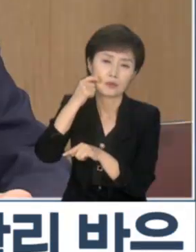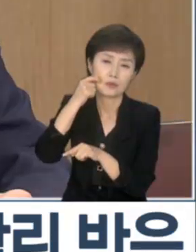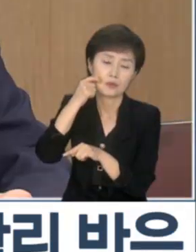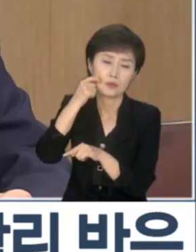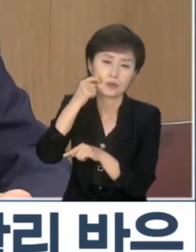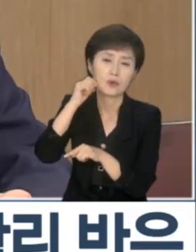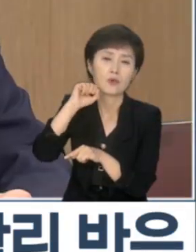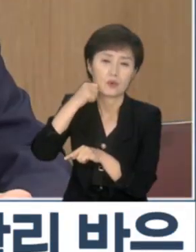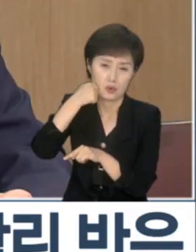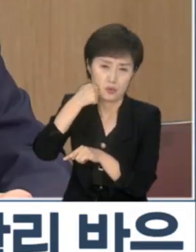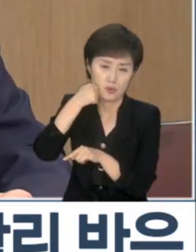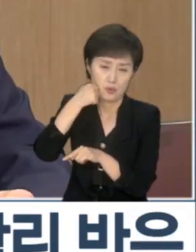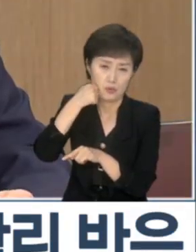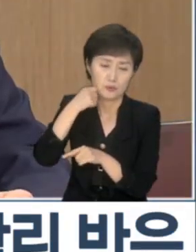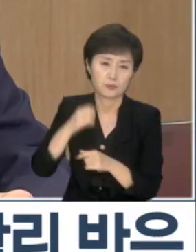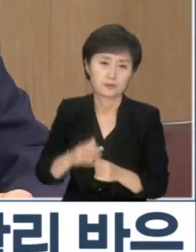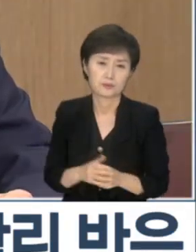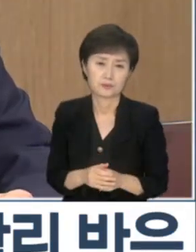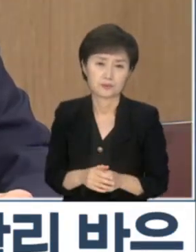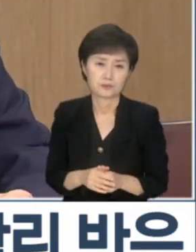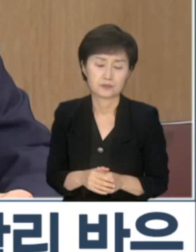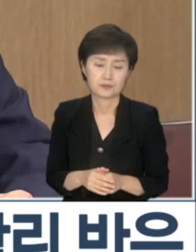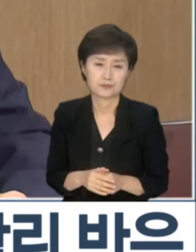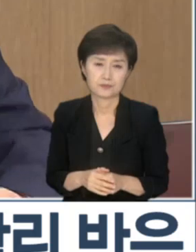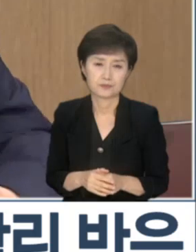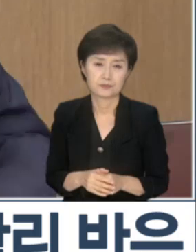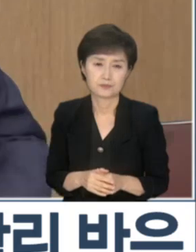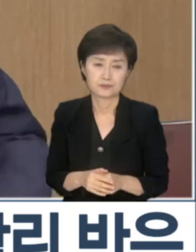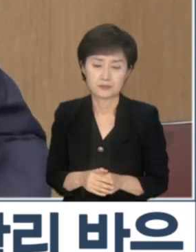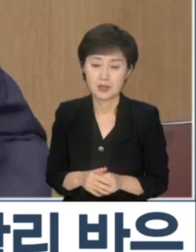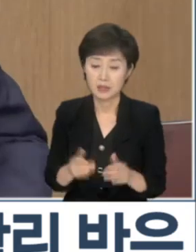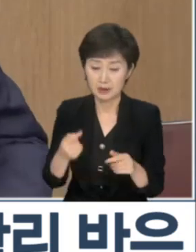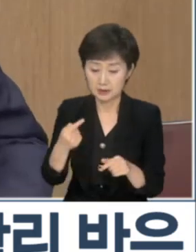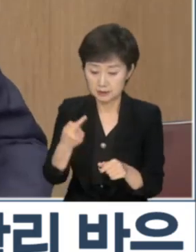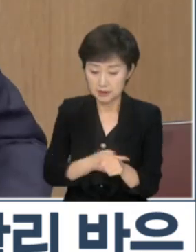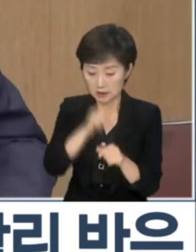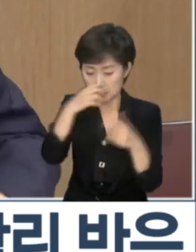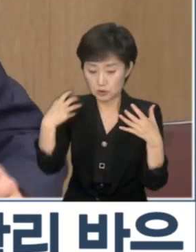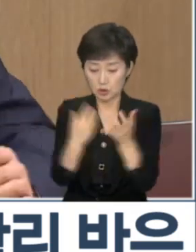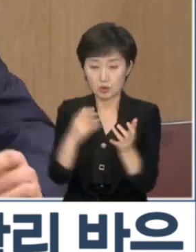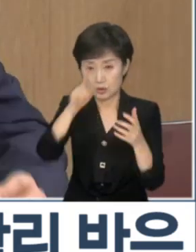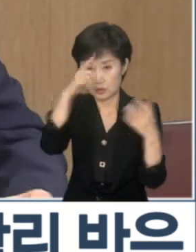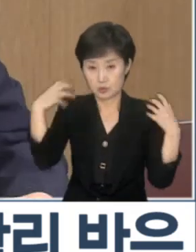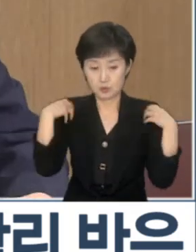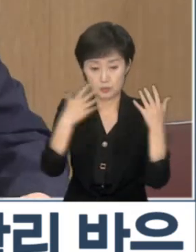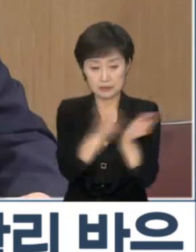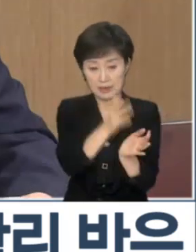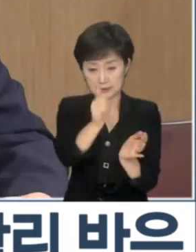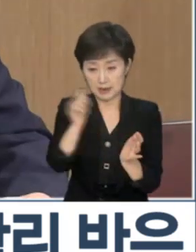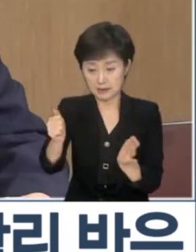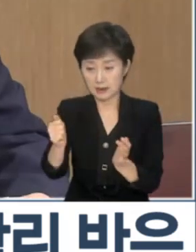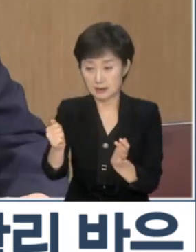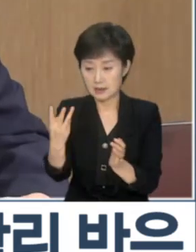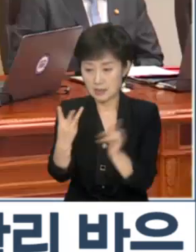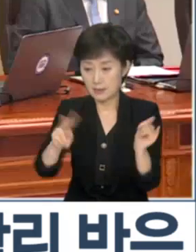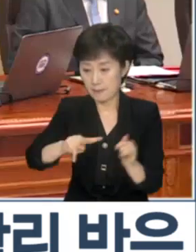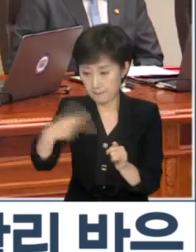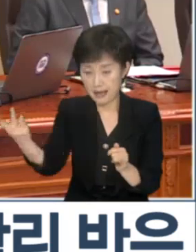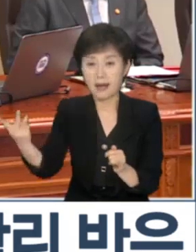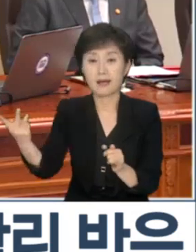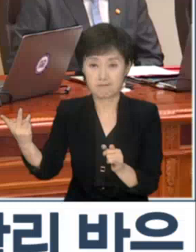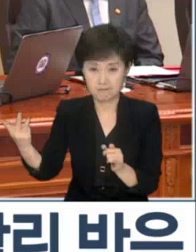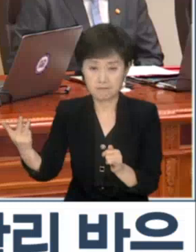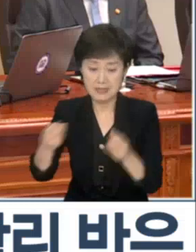발표가 되지 않고 실행이 되지 않고 있는 그런 느낌이 있는 것입니다 그렇기 때문에 개각을 통해서 조금 더 좀 혁신적이고